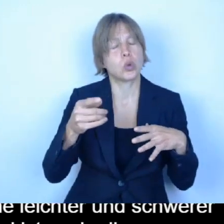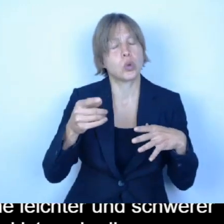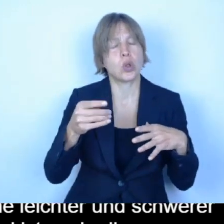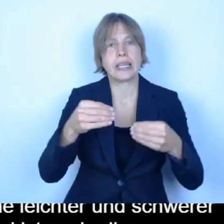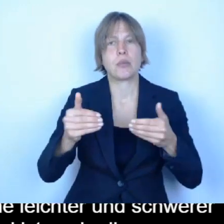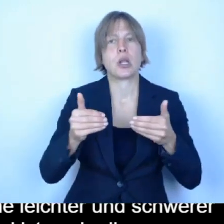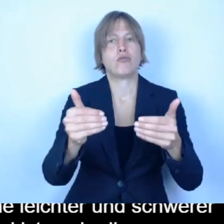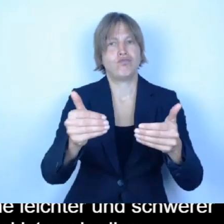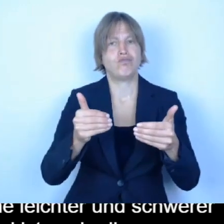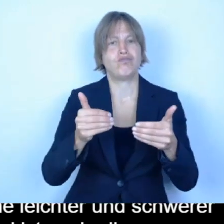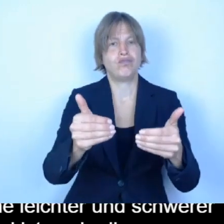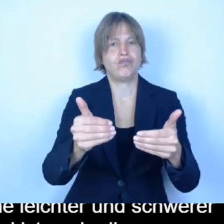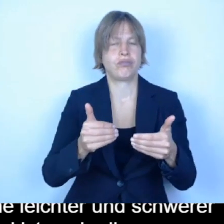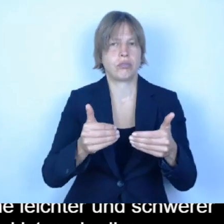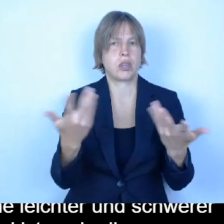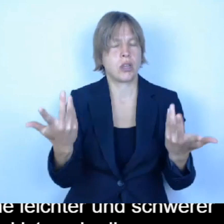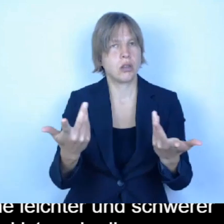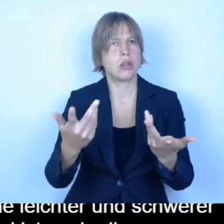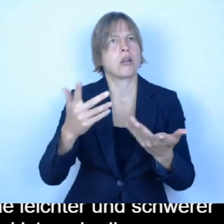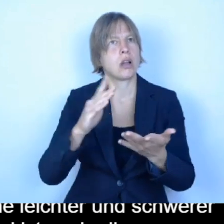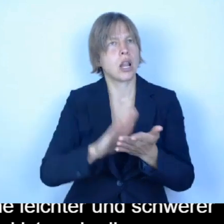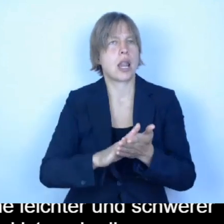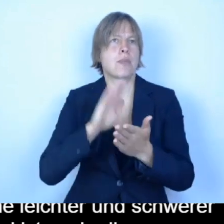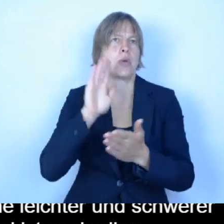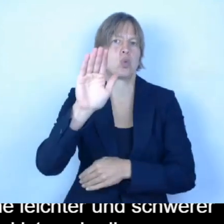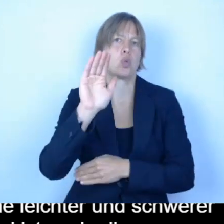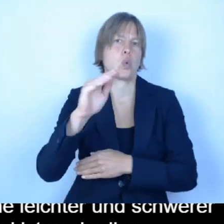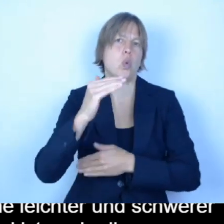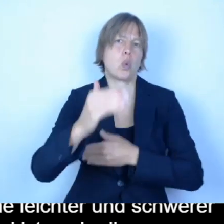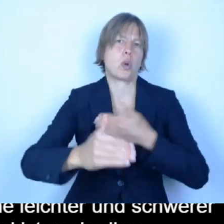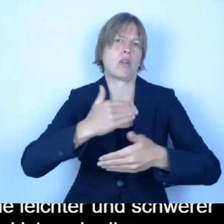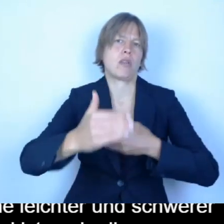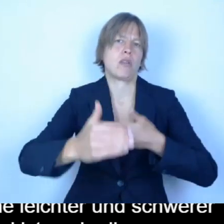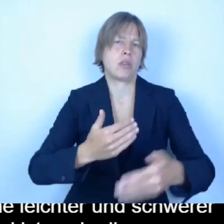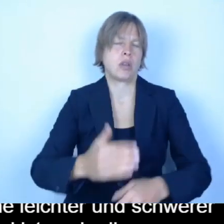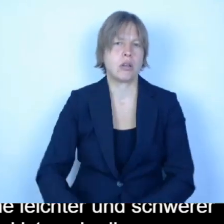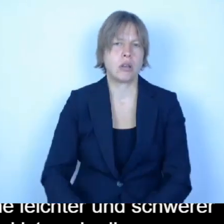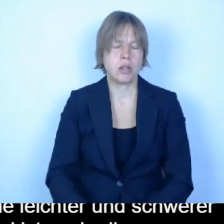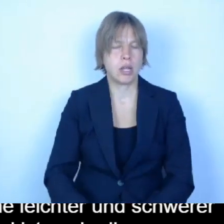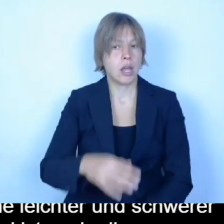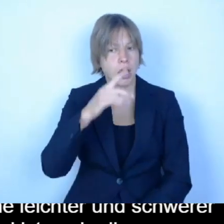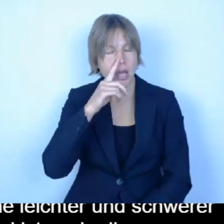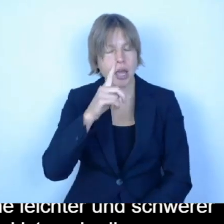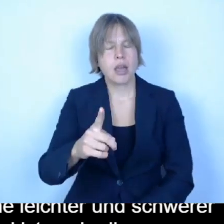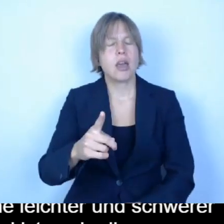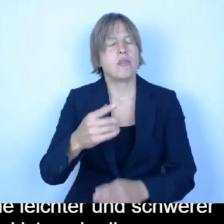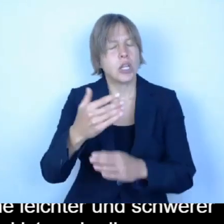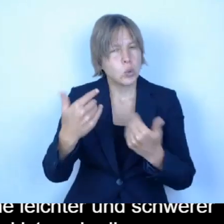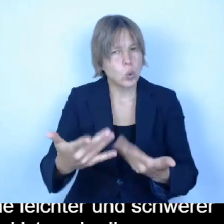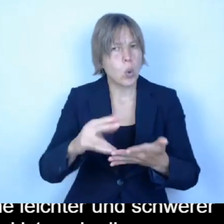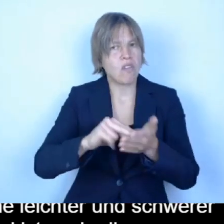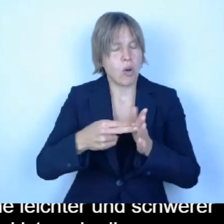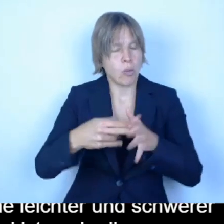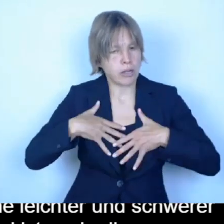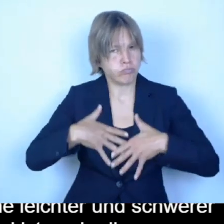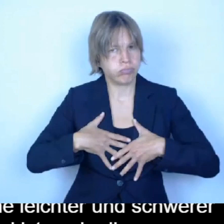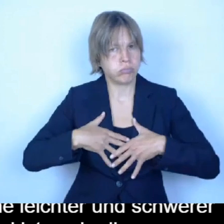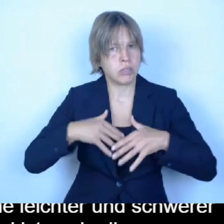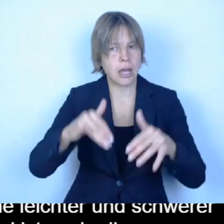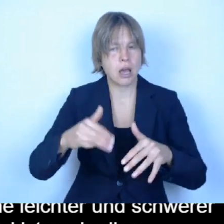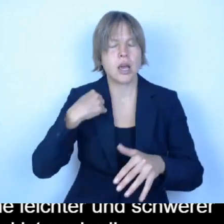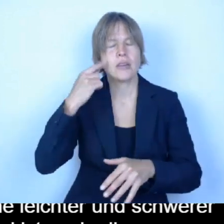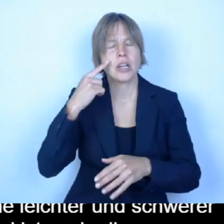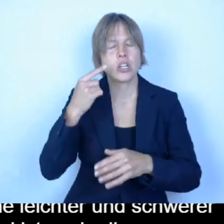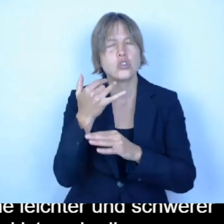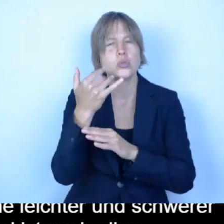keiner täuschen. Wenn etwas geöffnet wird, ist es nicht so, dass es dann sofort einen Massenandrang gibt. Weil sehr viele